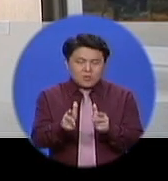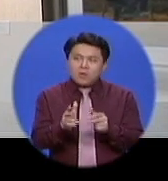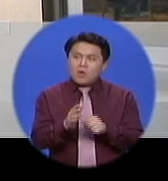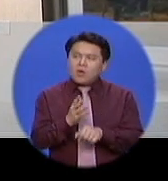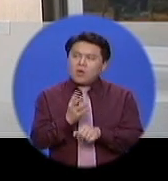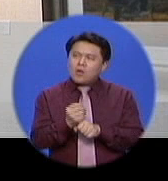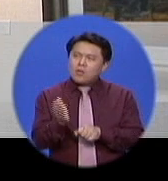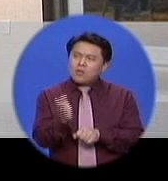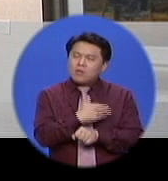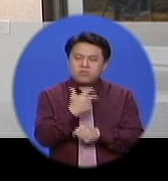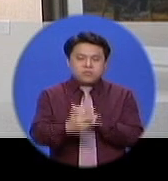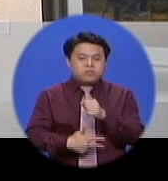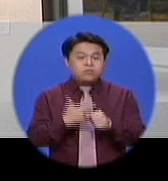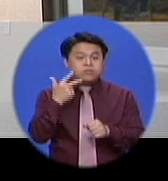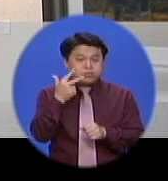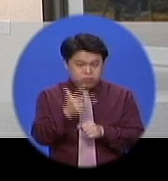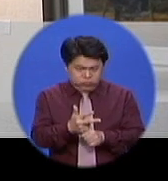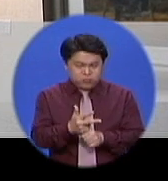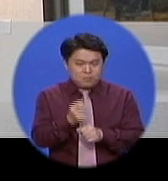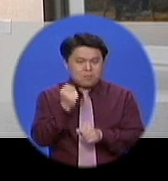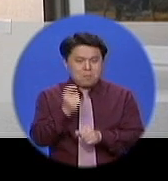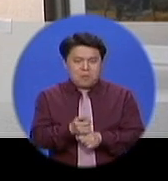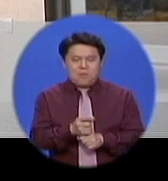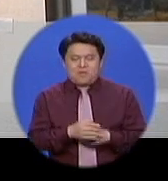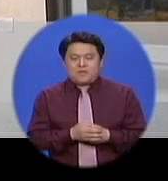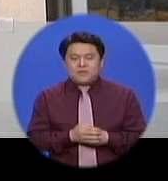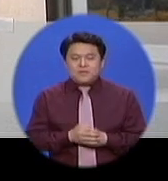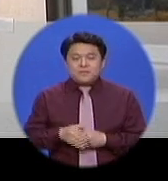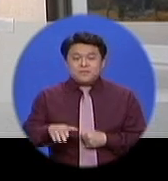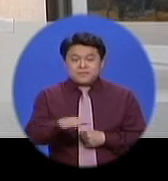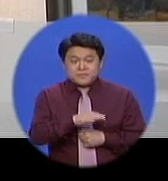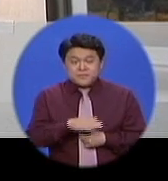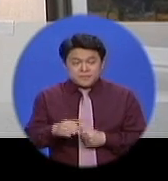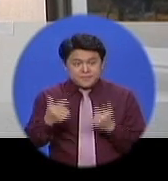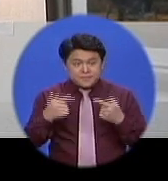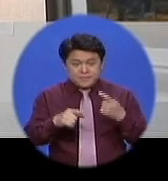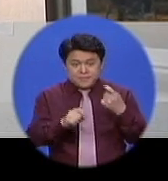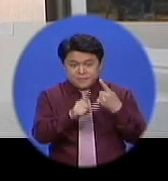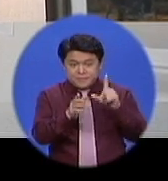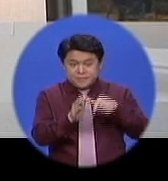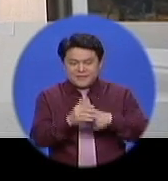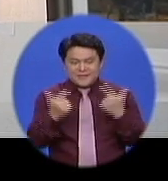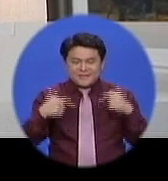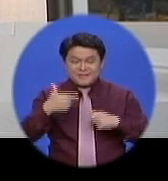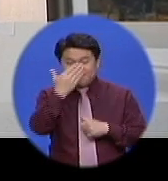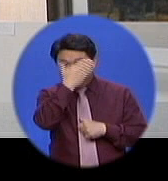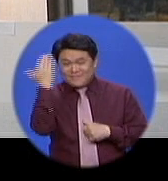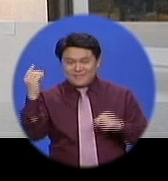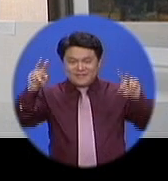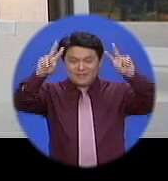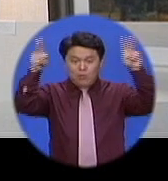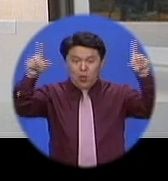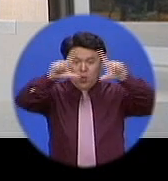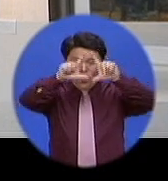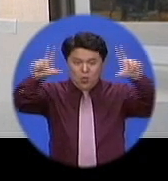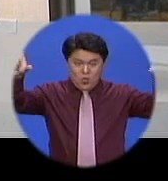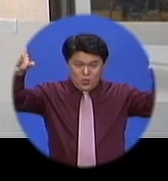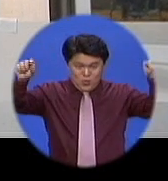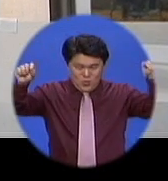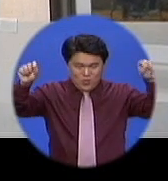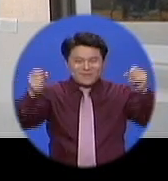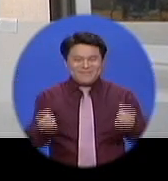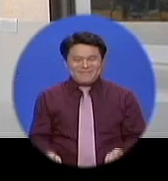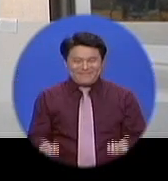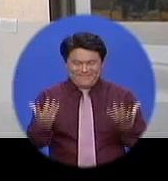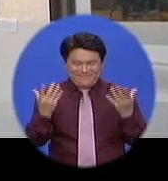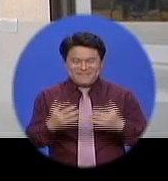벌써 이제 7년이 됐습니다. 해마다 11월이면 우리는 날마다 청춘이라는 제목하에 이런 행사를